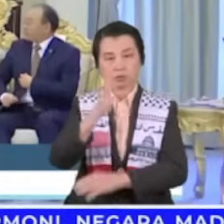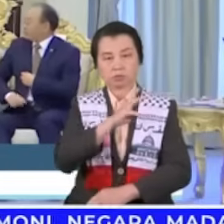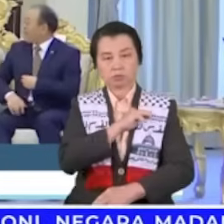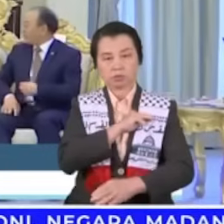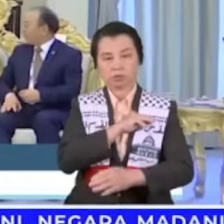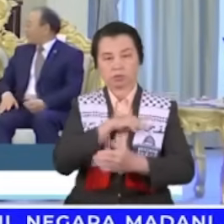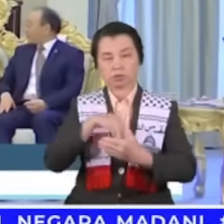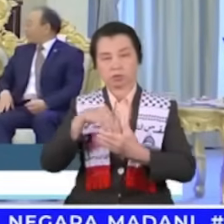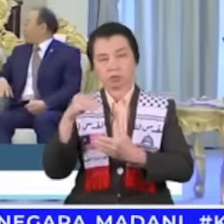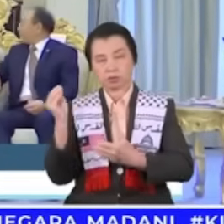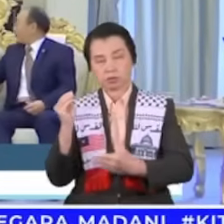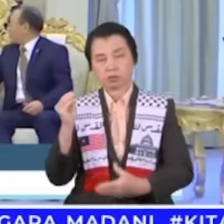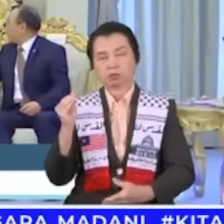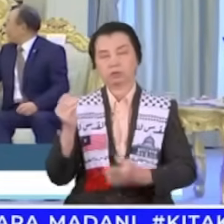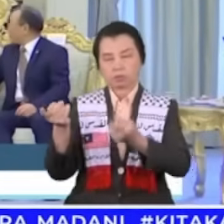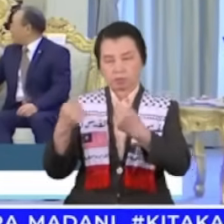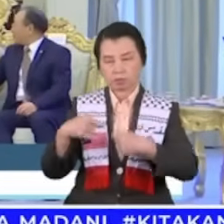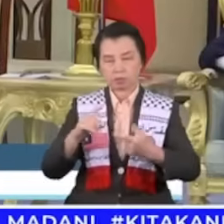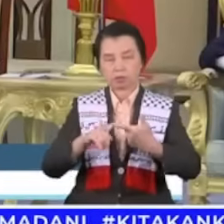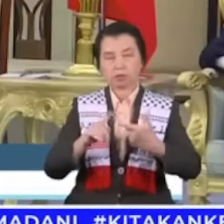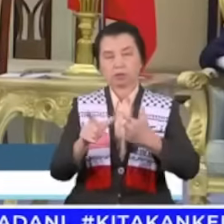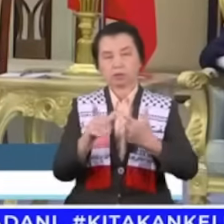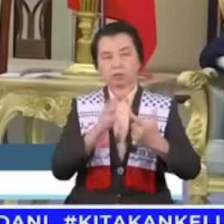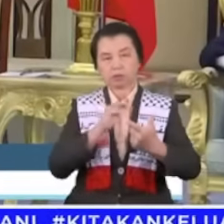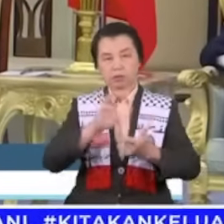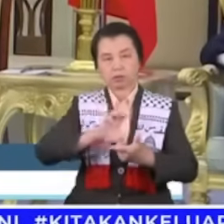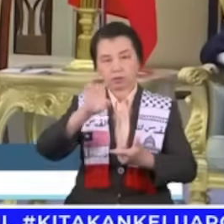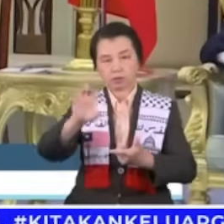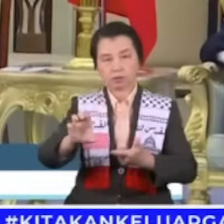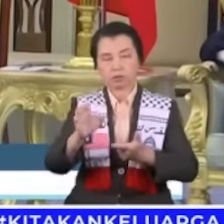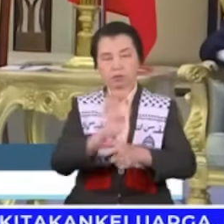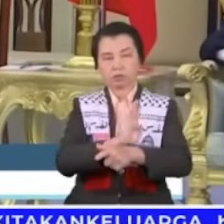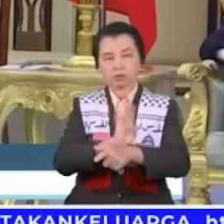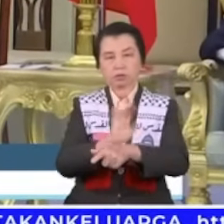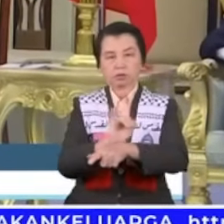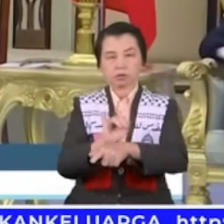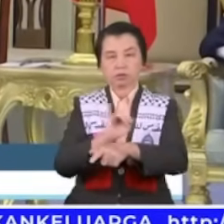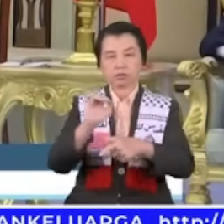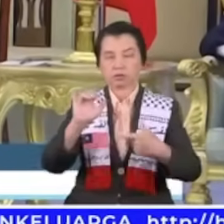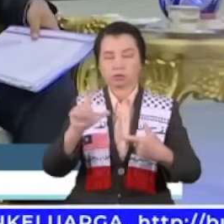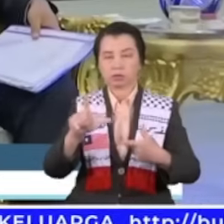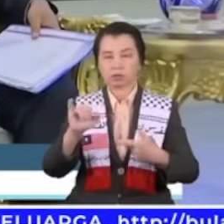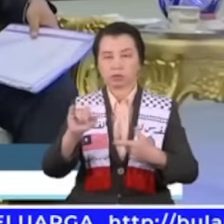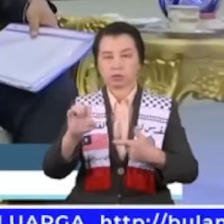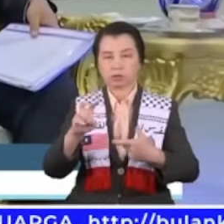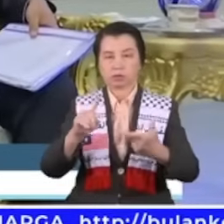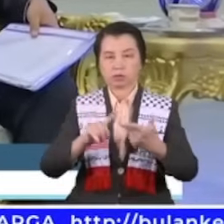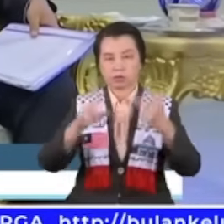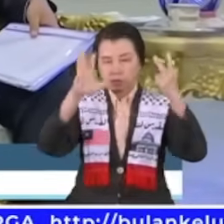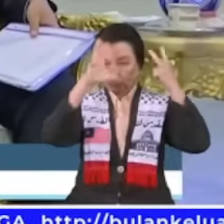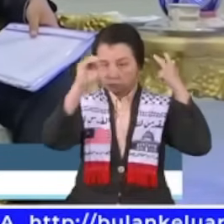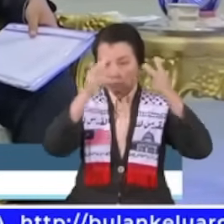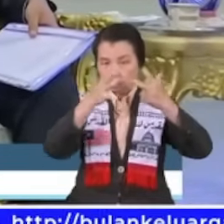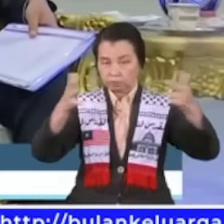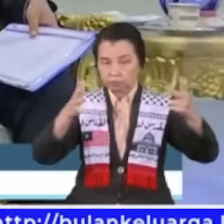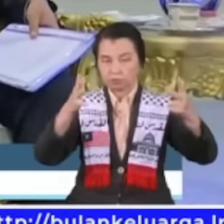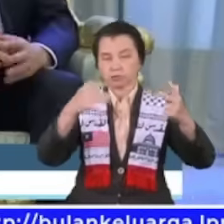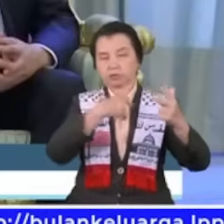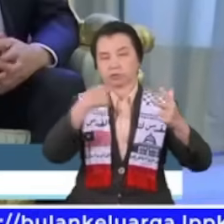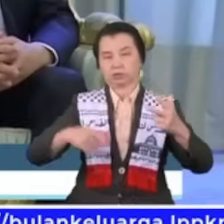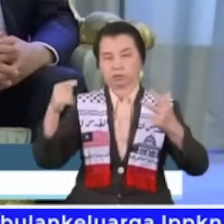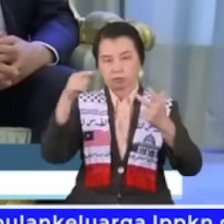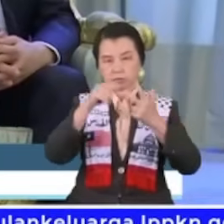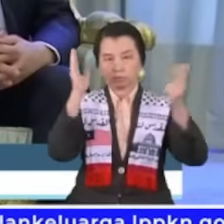Datuk Seri dr zamri Abdul Kadir timbalan menteri pelaburan perdagangan dan Perindustrian Liu chinong dan Duta Besar Cina ke Malaysia uang